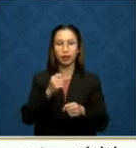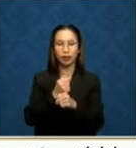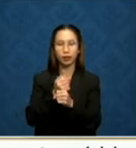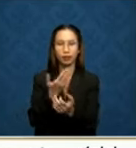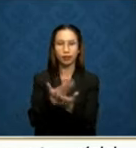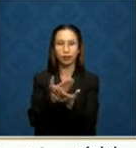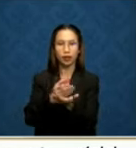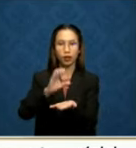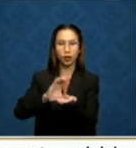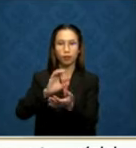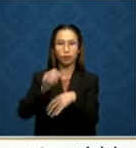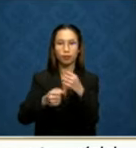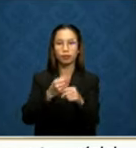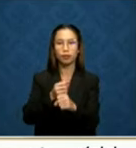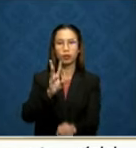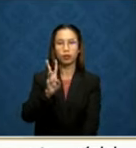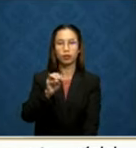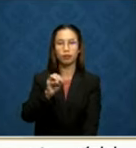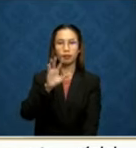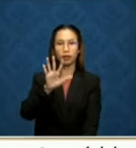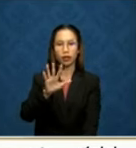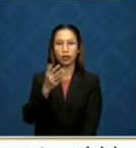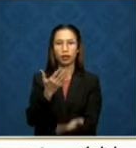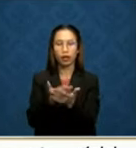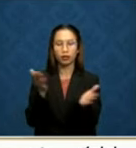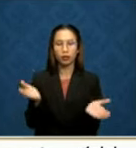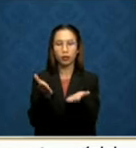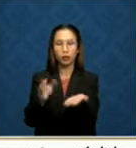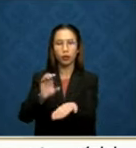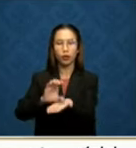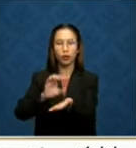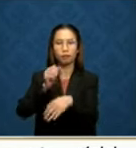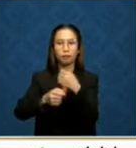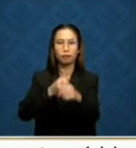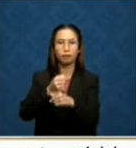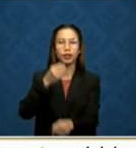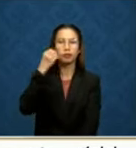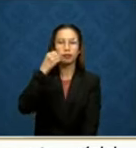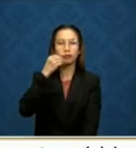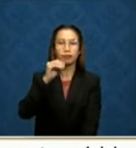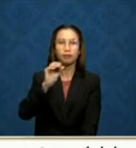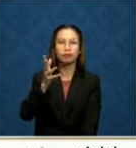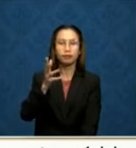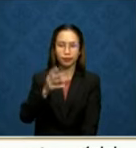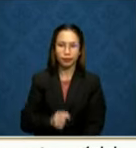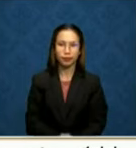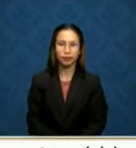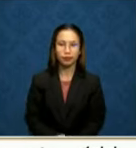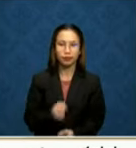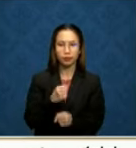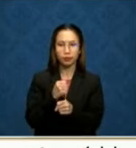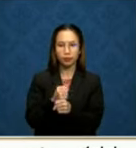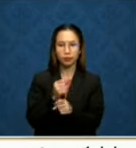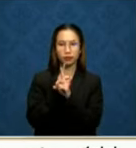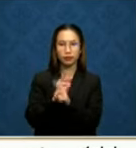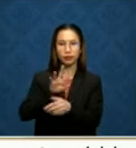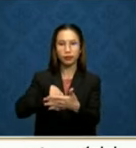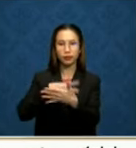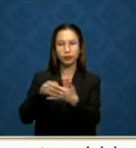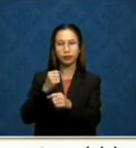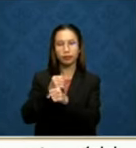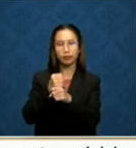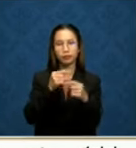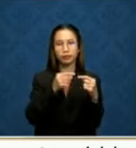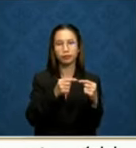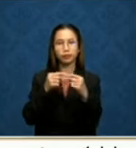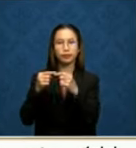งบการเงินของ 165ว่าขาดการสนัสนุน งประณประจำปีซึ่อาจทำให้การรำเนินงานตามแผนงานนั้ไม่มีค